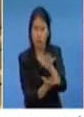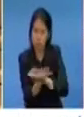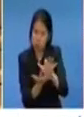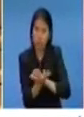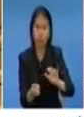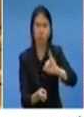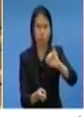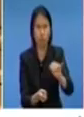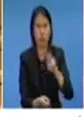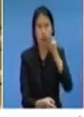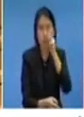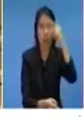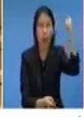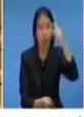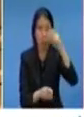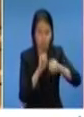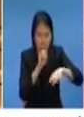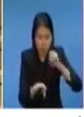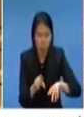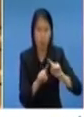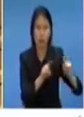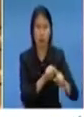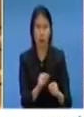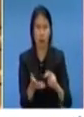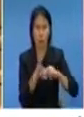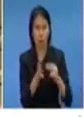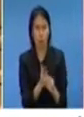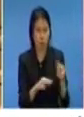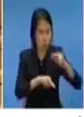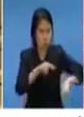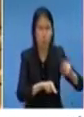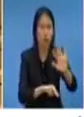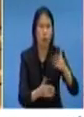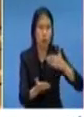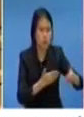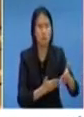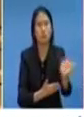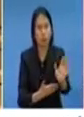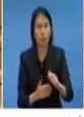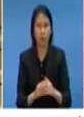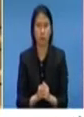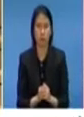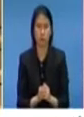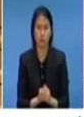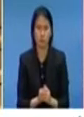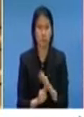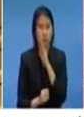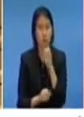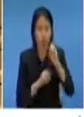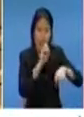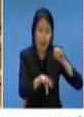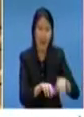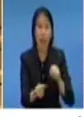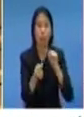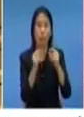ทั้งน้ำทั้งลมทั้งขยะไม่ต้องปลูกไม่ต้องซื้อยิ่งขยะในกรุงเทพมหานคร